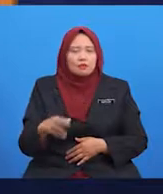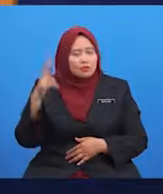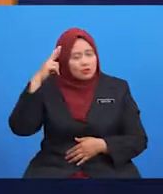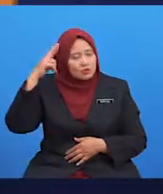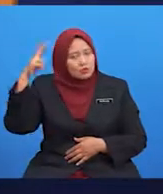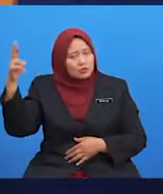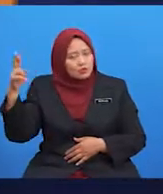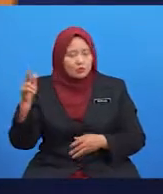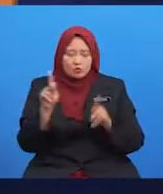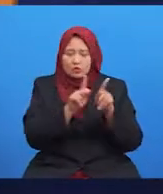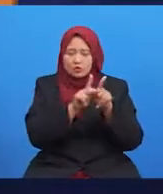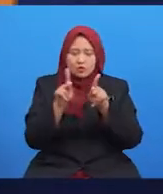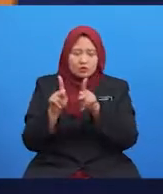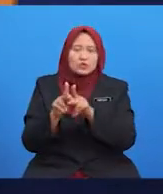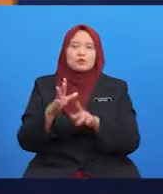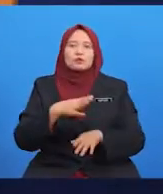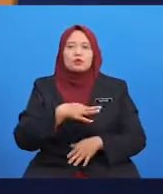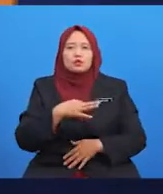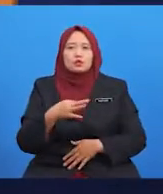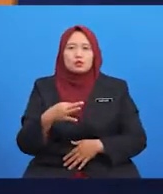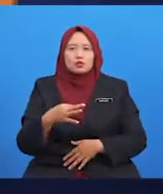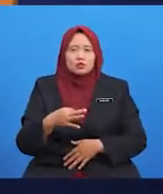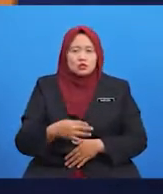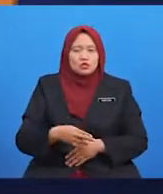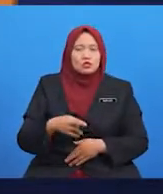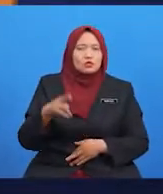Pejalan kaki pagi merindukan topi putihnya.